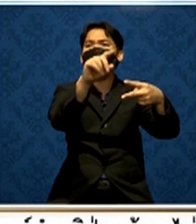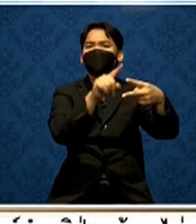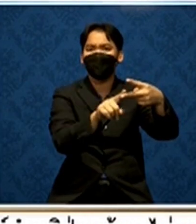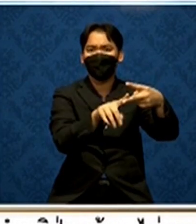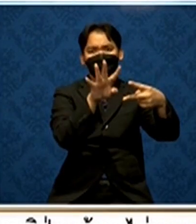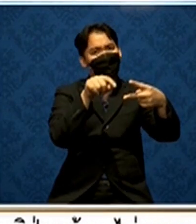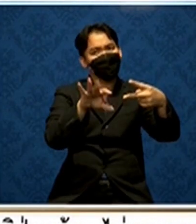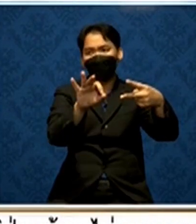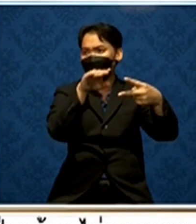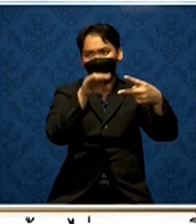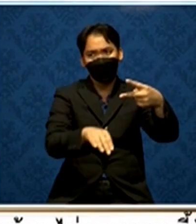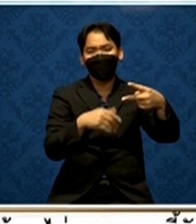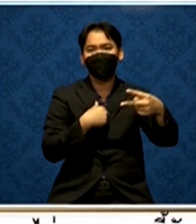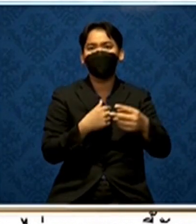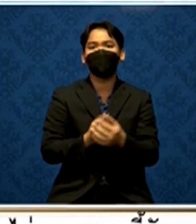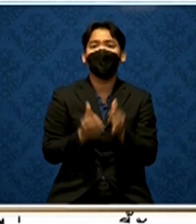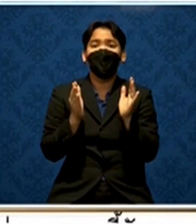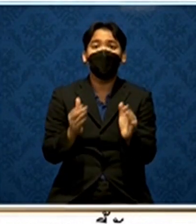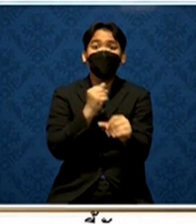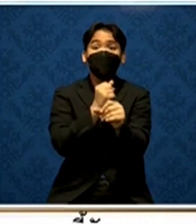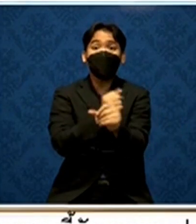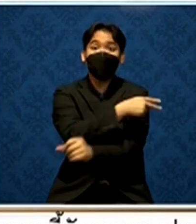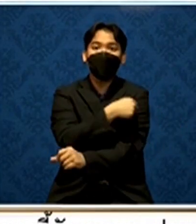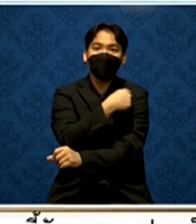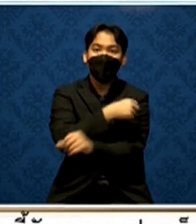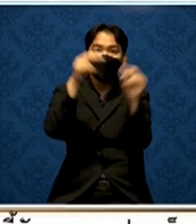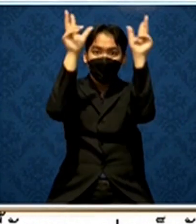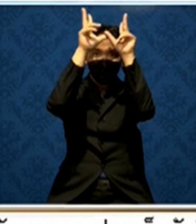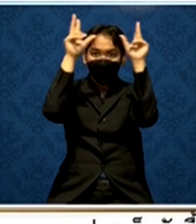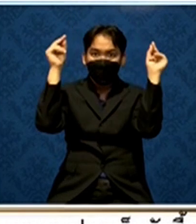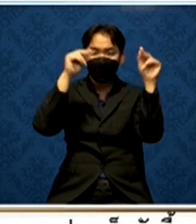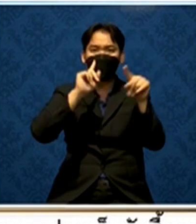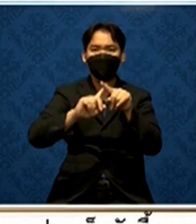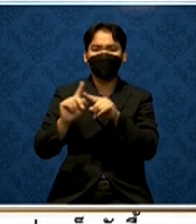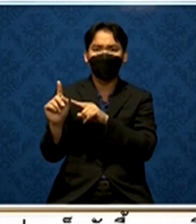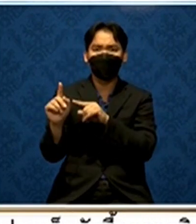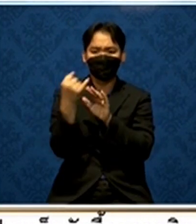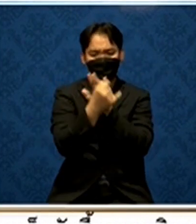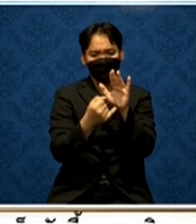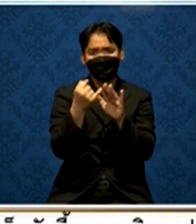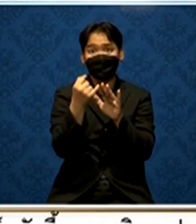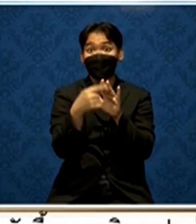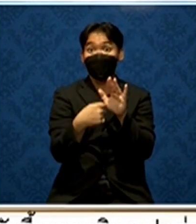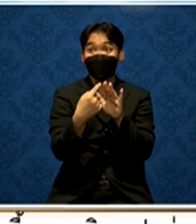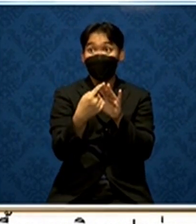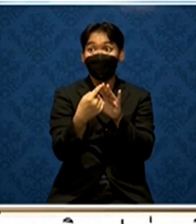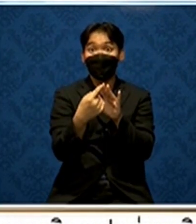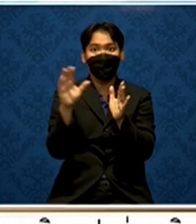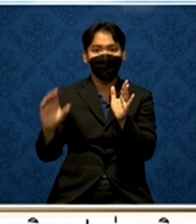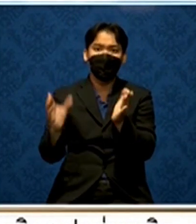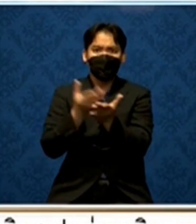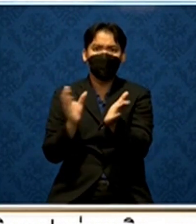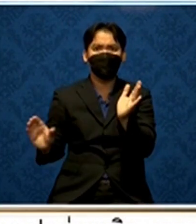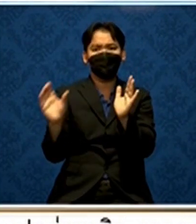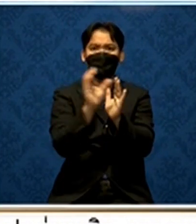ความล่าช้าของงบเสี่ยงภัยของบุคลากรทางการแพทย์และบุคลากรด่านหน้าในบางจังหวัดยังไม่ทั่วถึงและยังไม่ได้รับ